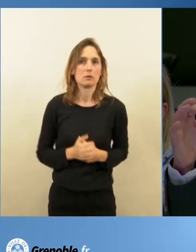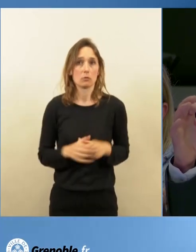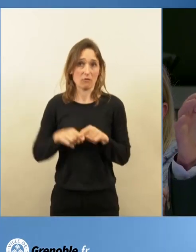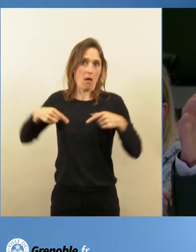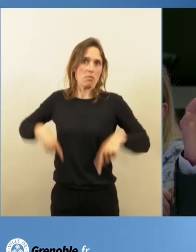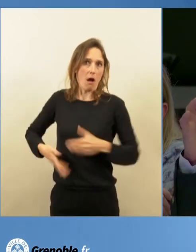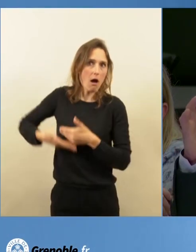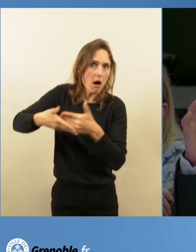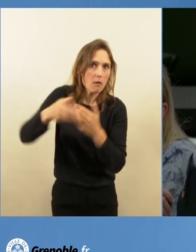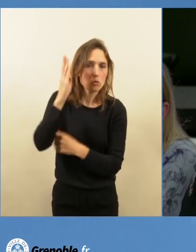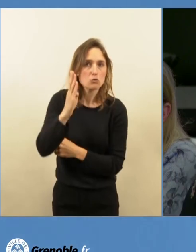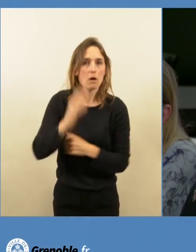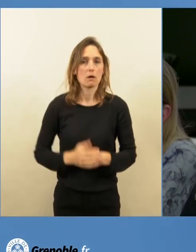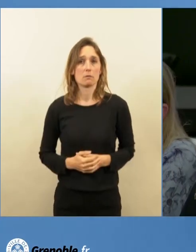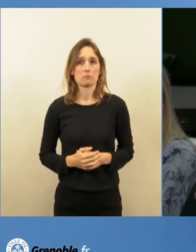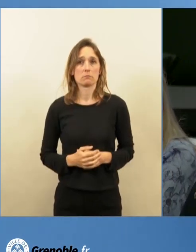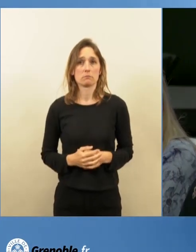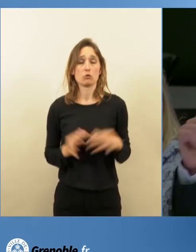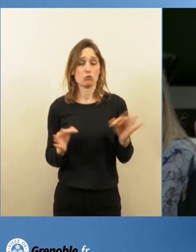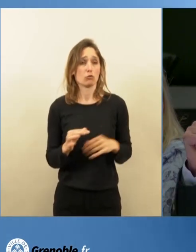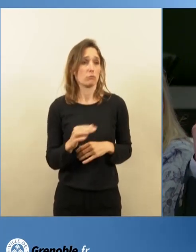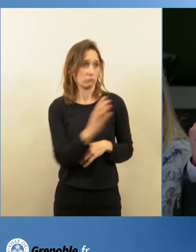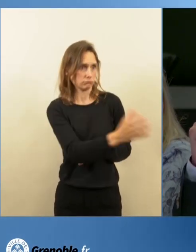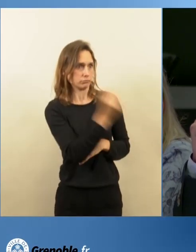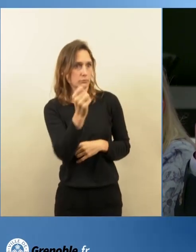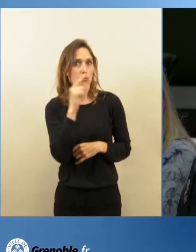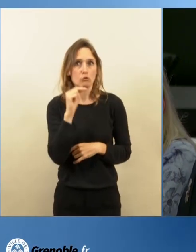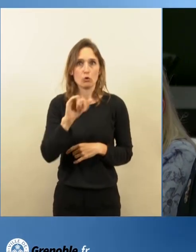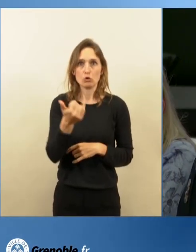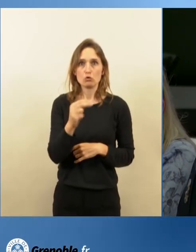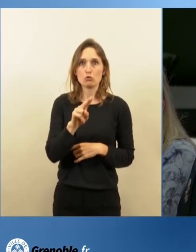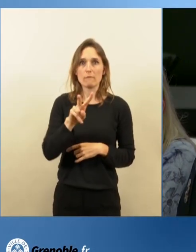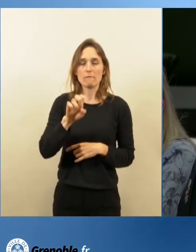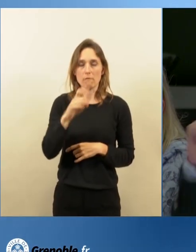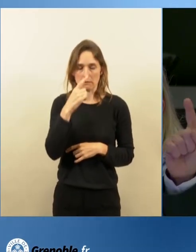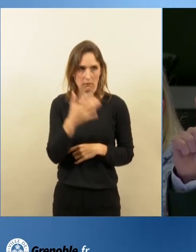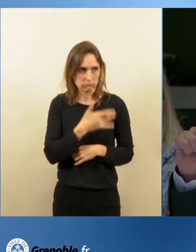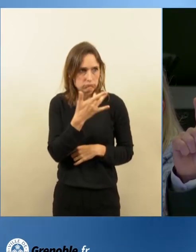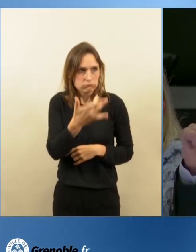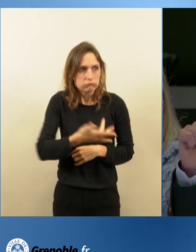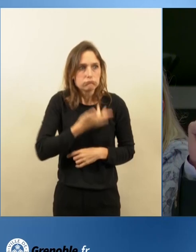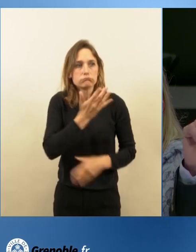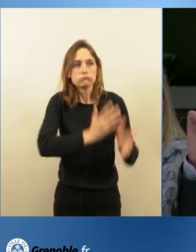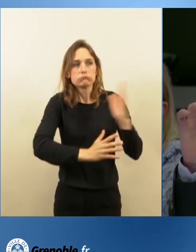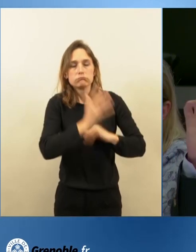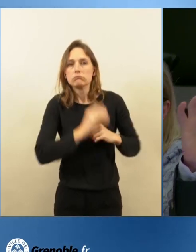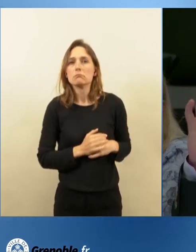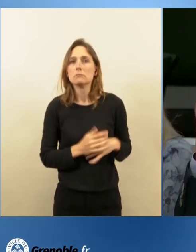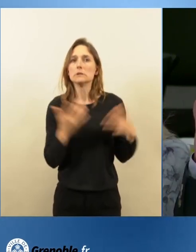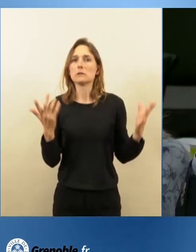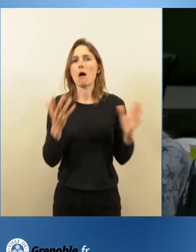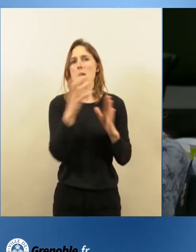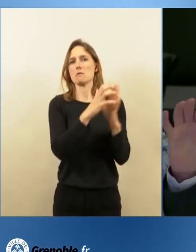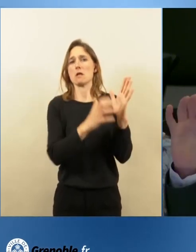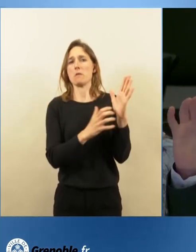et c'est pour ça que l'intervention de Monsieur Juan est très intéressante cette délibération est d'une démagogie